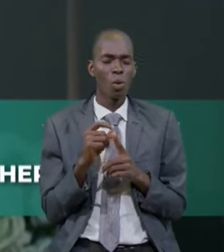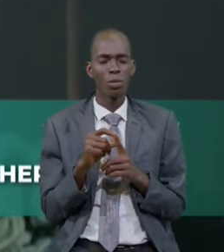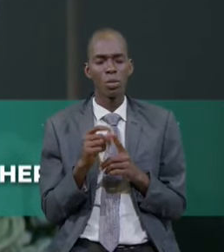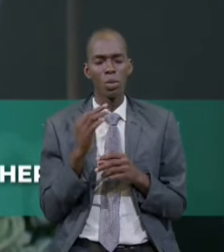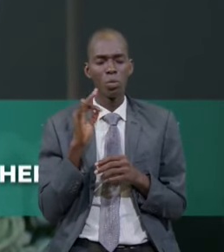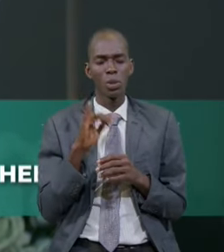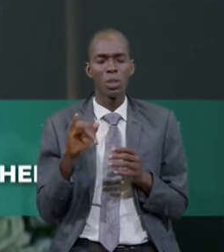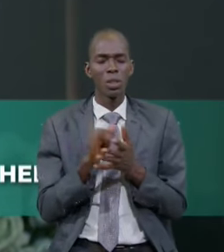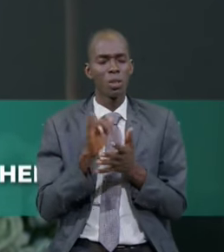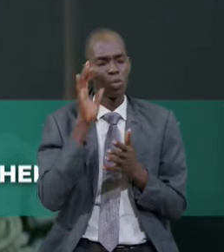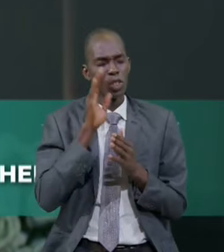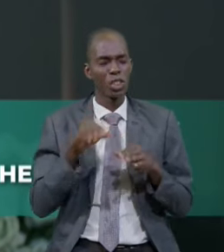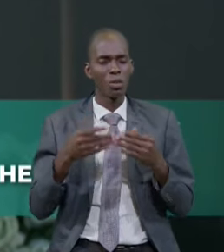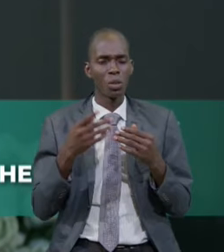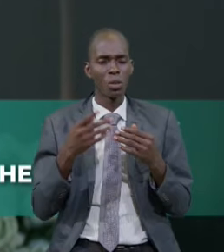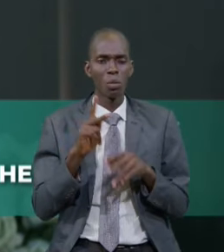donnera l'assurance